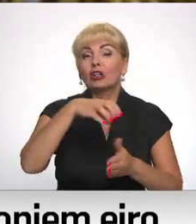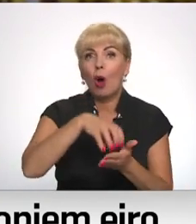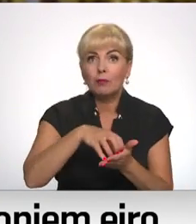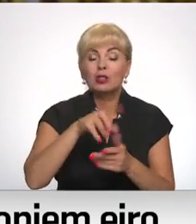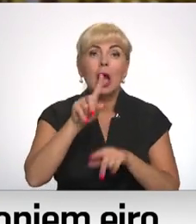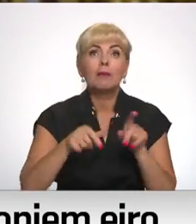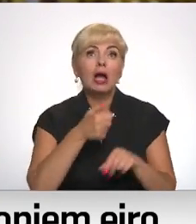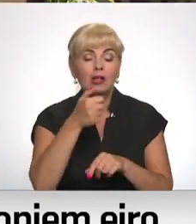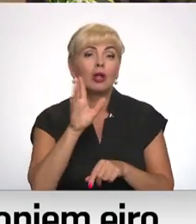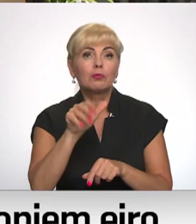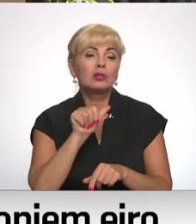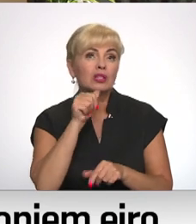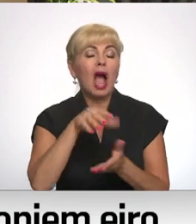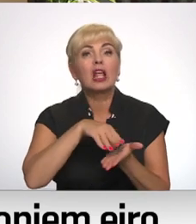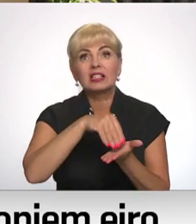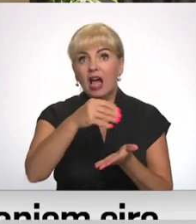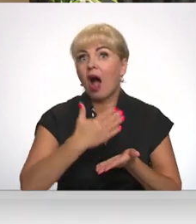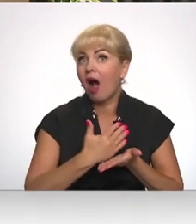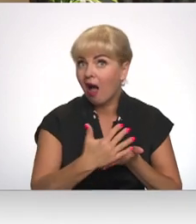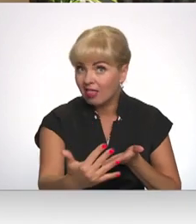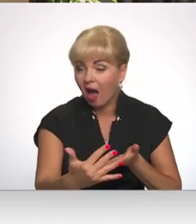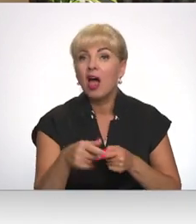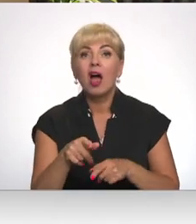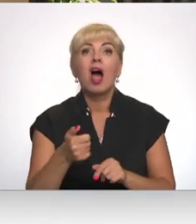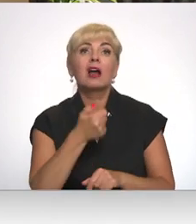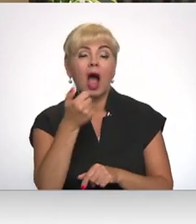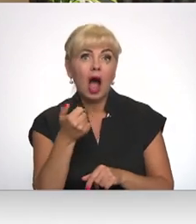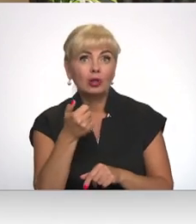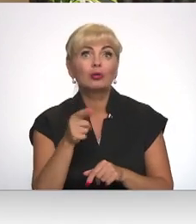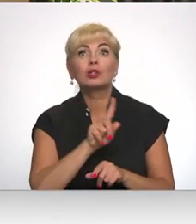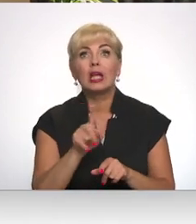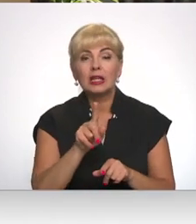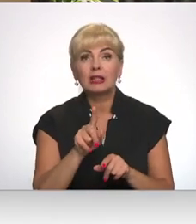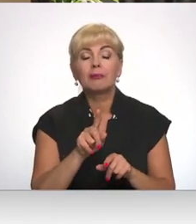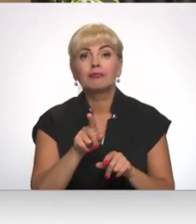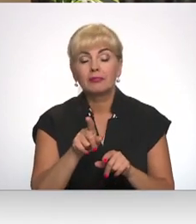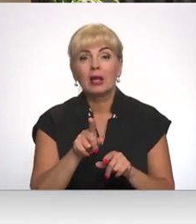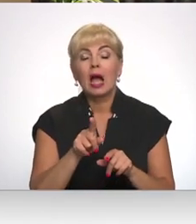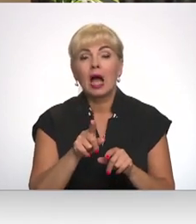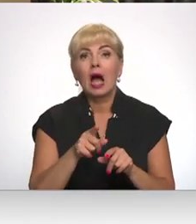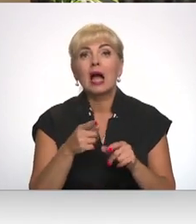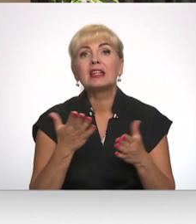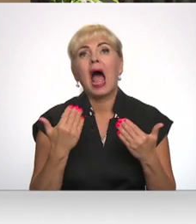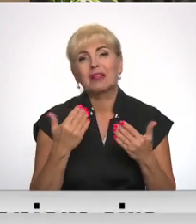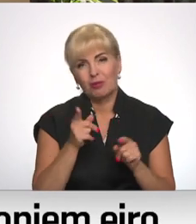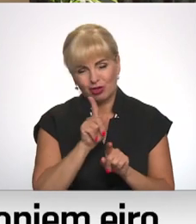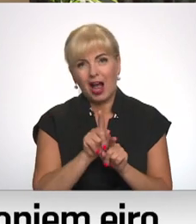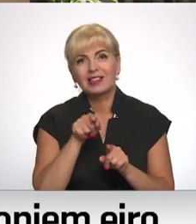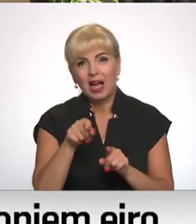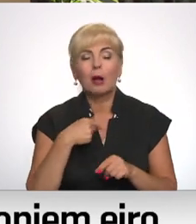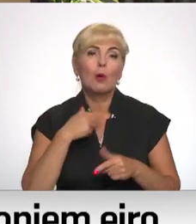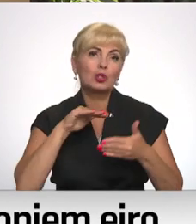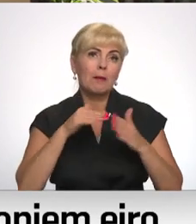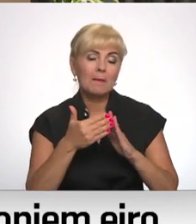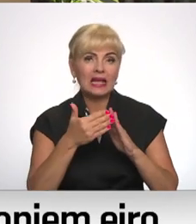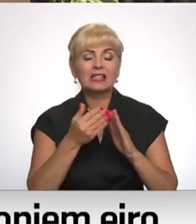pāris gadus zaļos sāli. Pilnīgi skaidrs, ka šai vietai kaut kādus gadus ir tā teikt, jāatdziest, bet mūsu kā pilsētas vīzija ir tā, ka